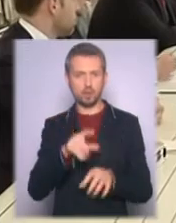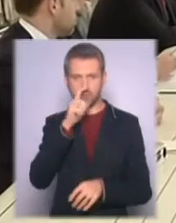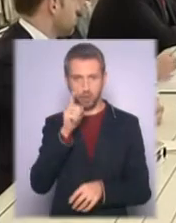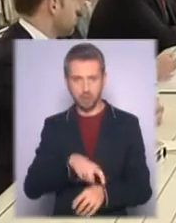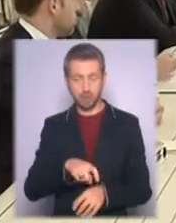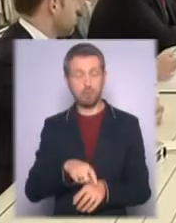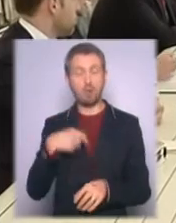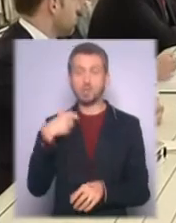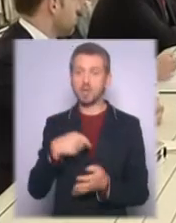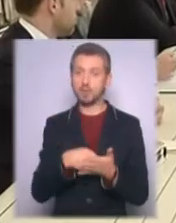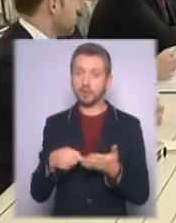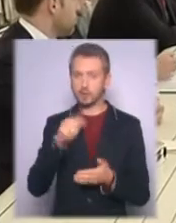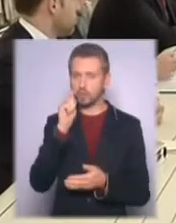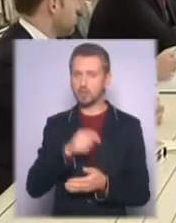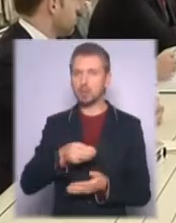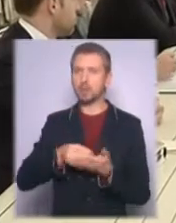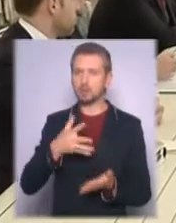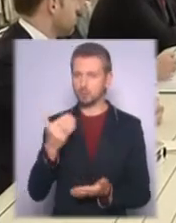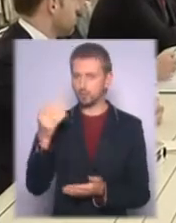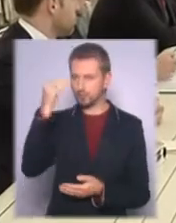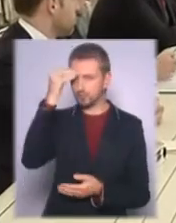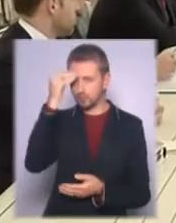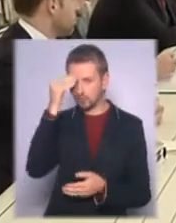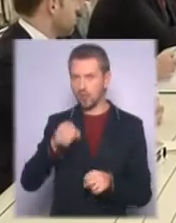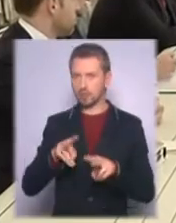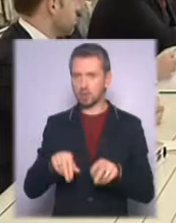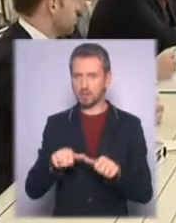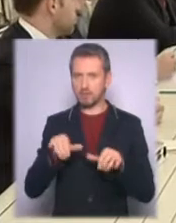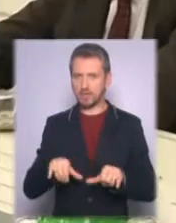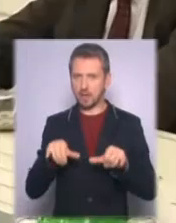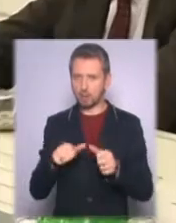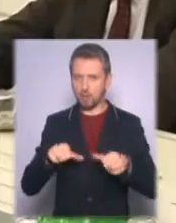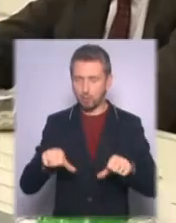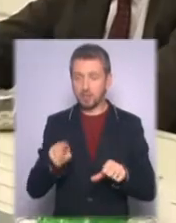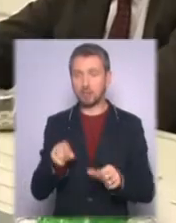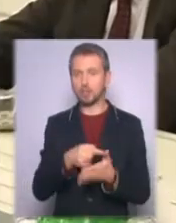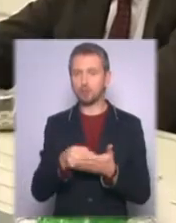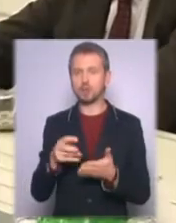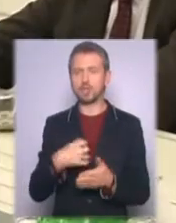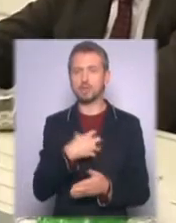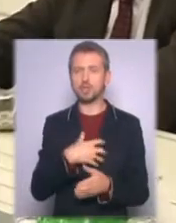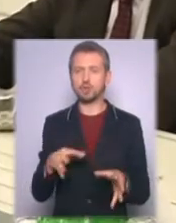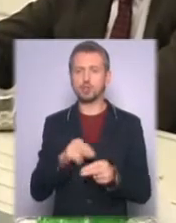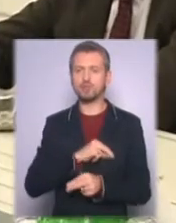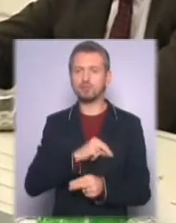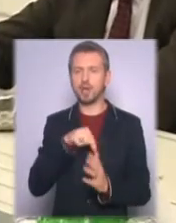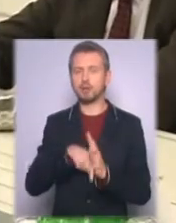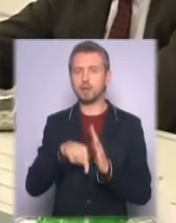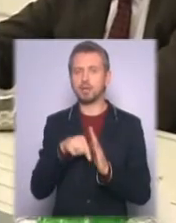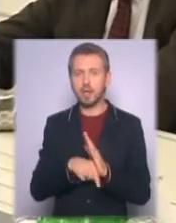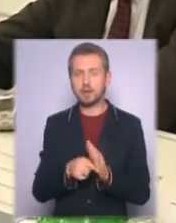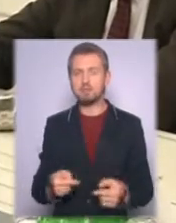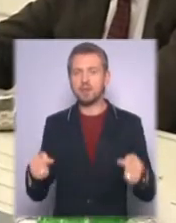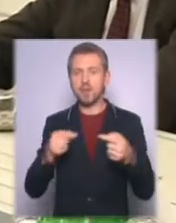президент відзначив, що Україна цінує думку експертів Венеціанської комісії. Глава держави наголосив на важливості співпраці в контексті приведення